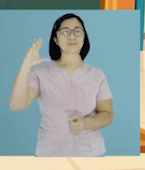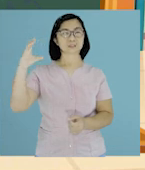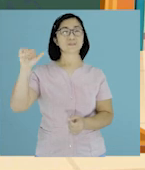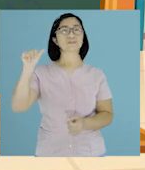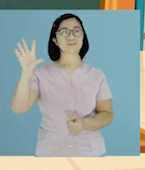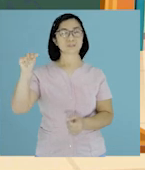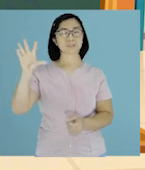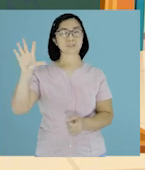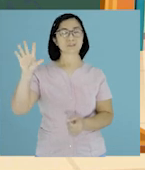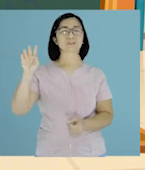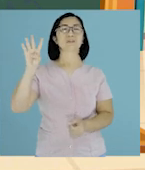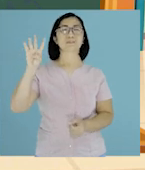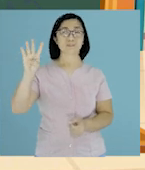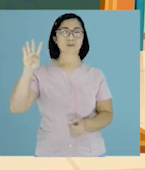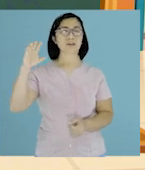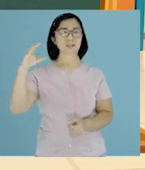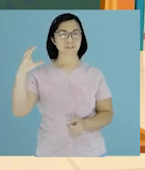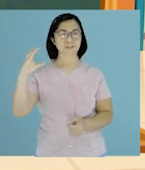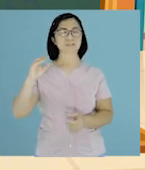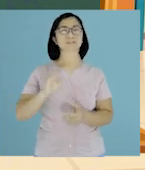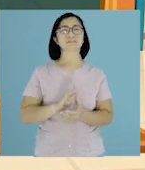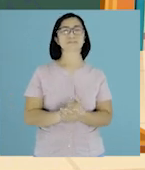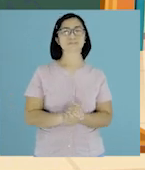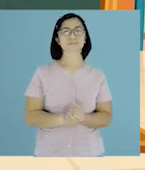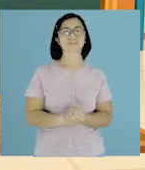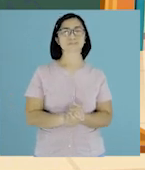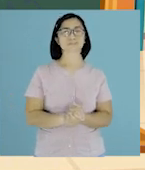515, 400.